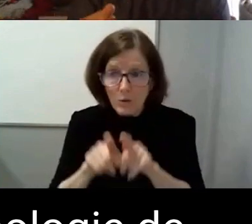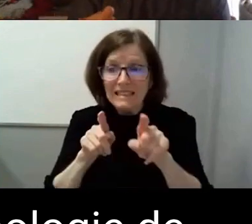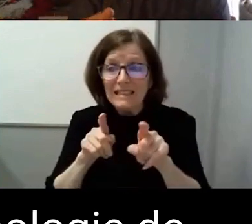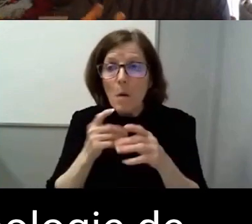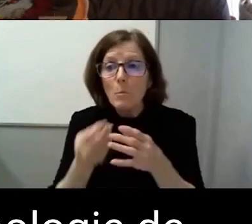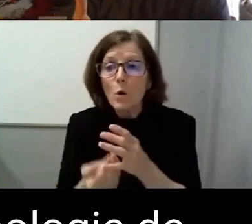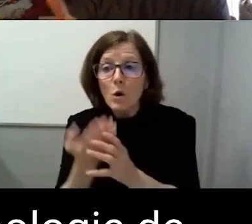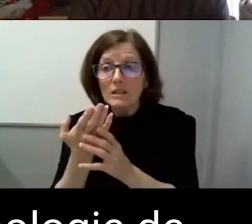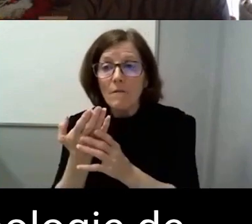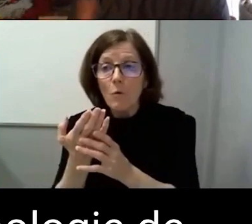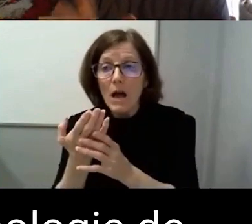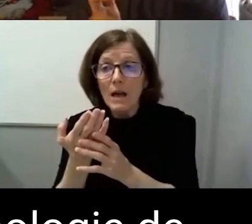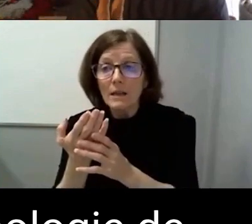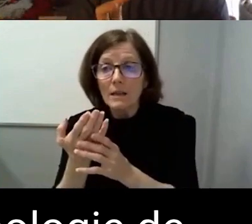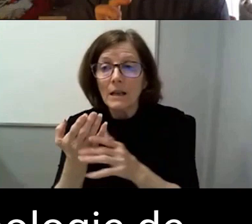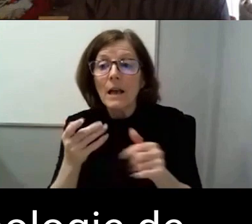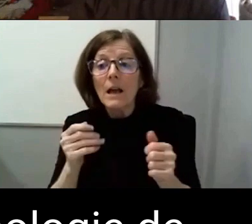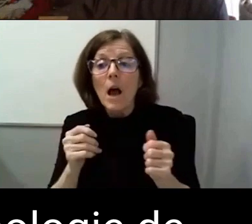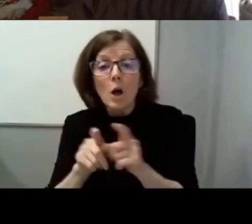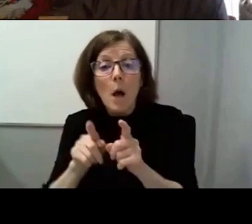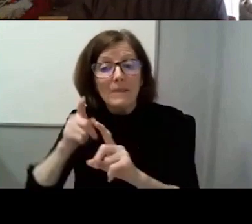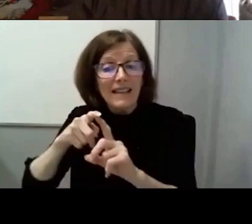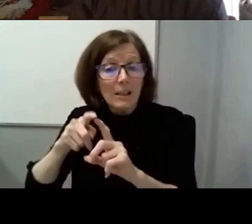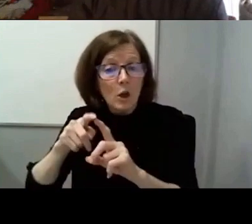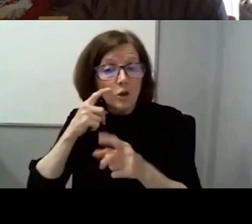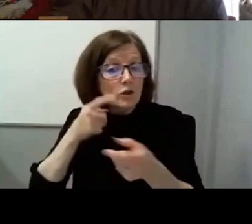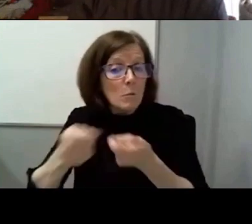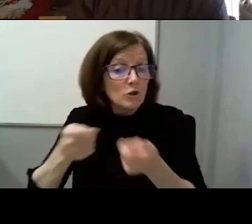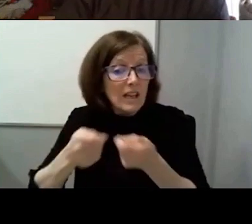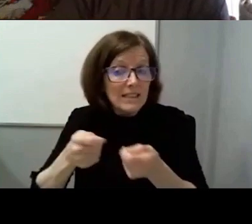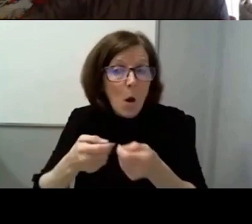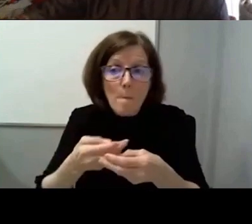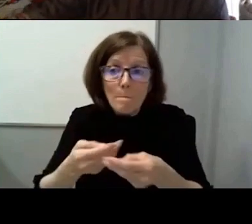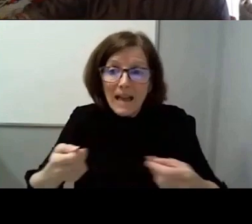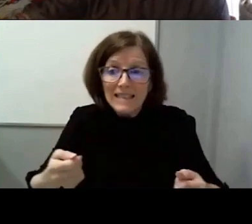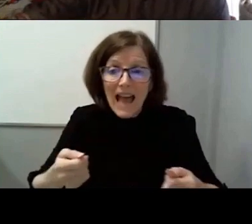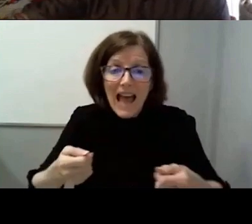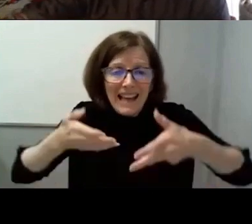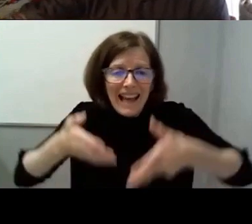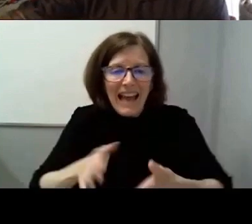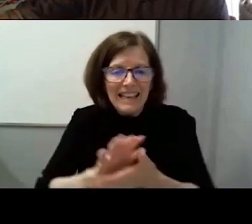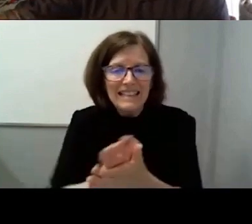de concert comme une technologie de gestion des matières résiduelles.